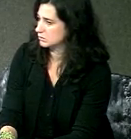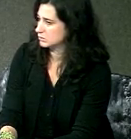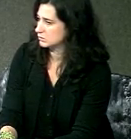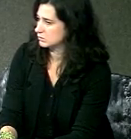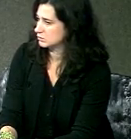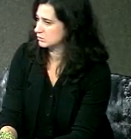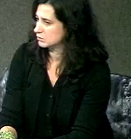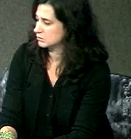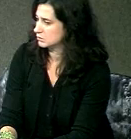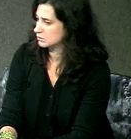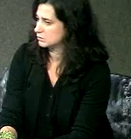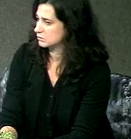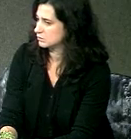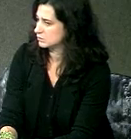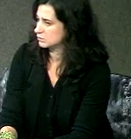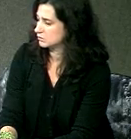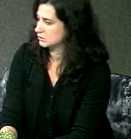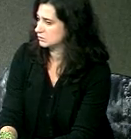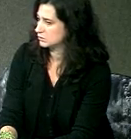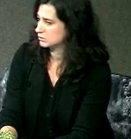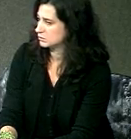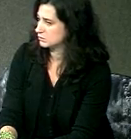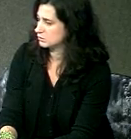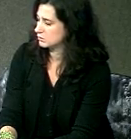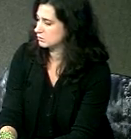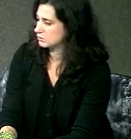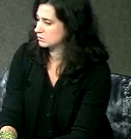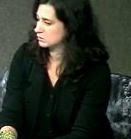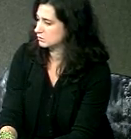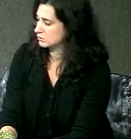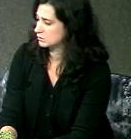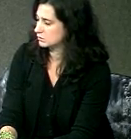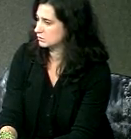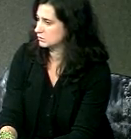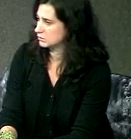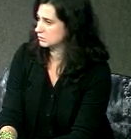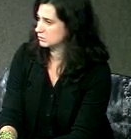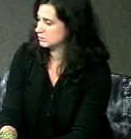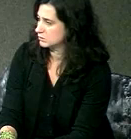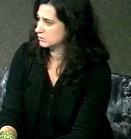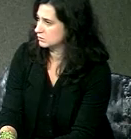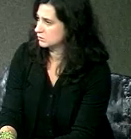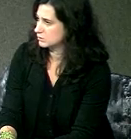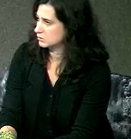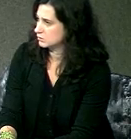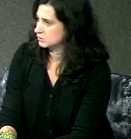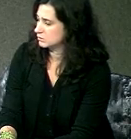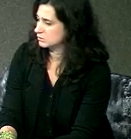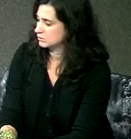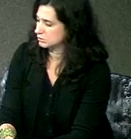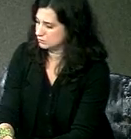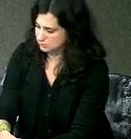moment donné de ses parents, avoir un parent qui est décédé de façon précoce. Quand vous listez tous les items de